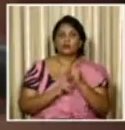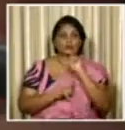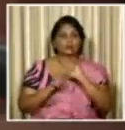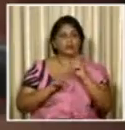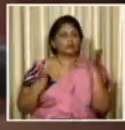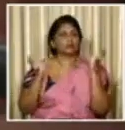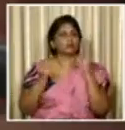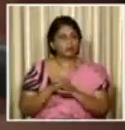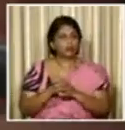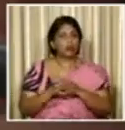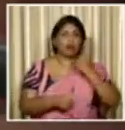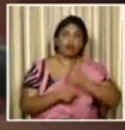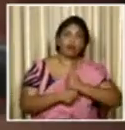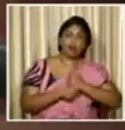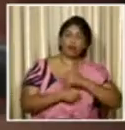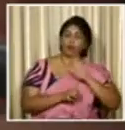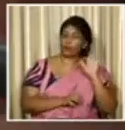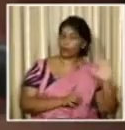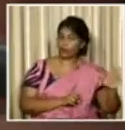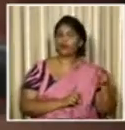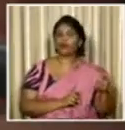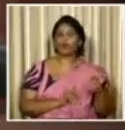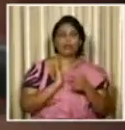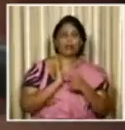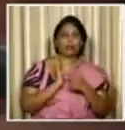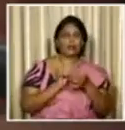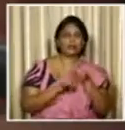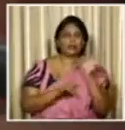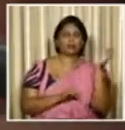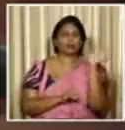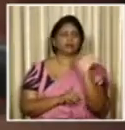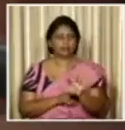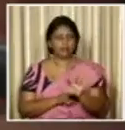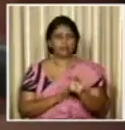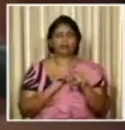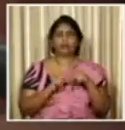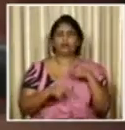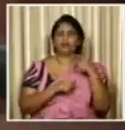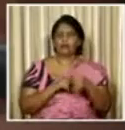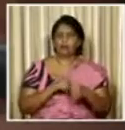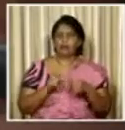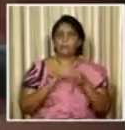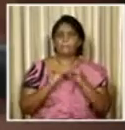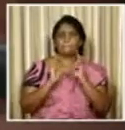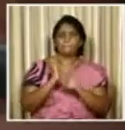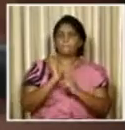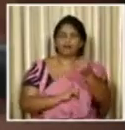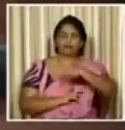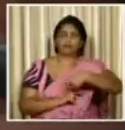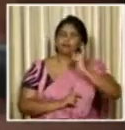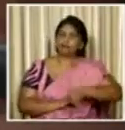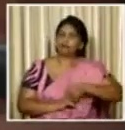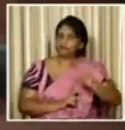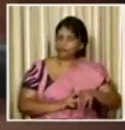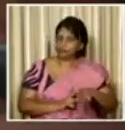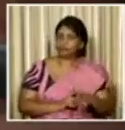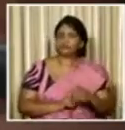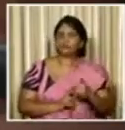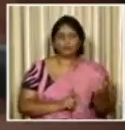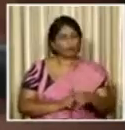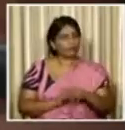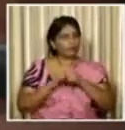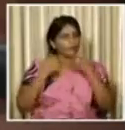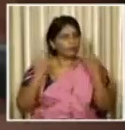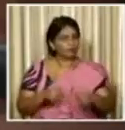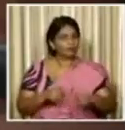වෙනවා ආණ්ඩුව විසින් තාවකාලික සභාපතිවරේක එදාට පත් කරගන්නවා ඇවිල්ලා තියෙන බිල් ටික ඔක්කොම පාස් කරගන්නවා එදාට ඒක